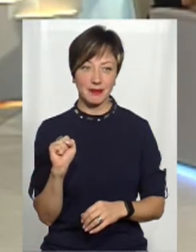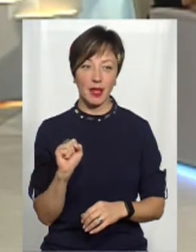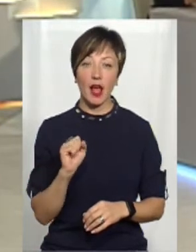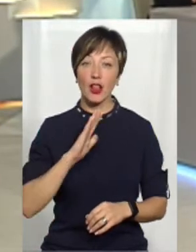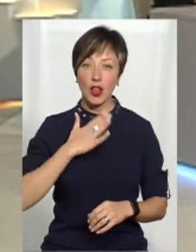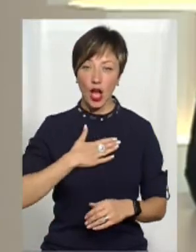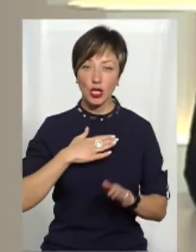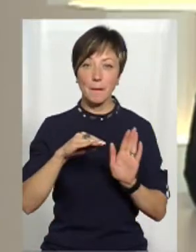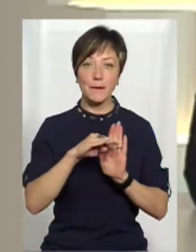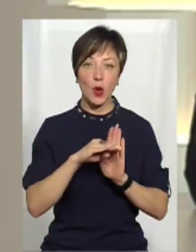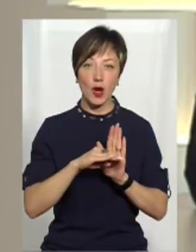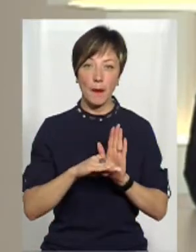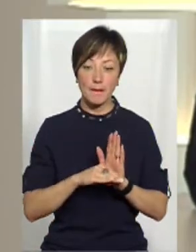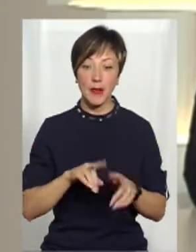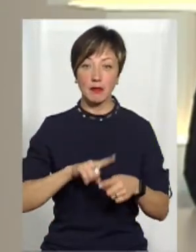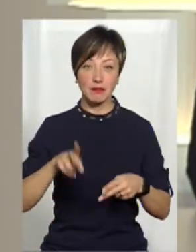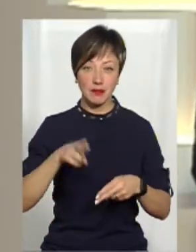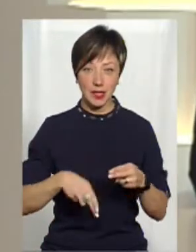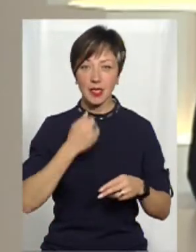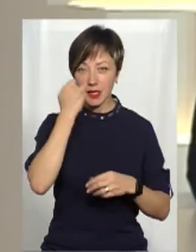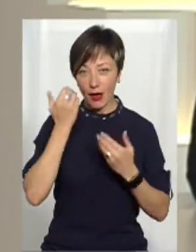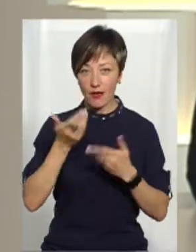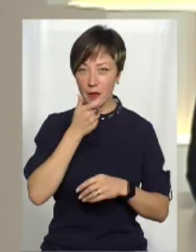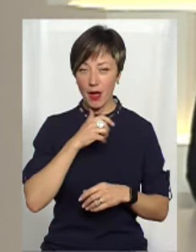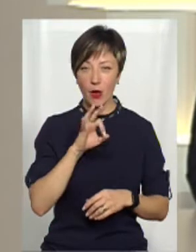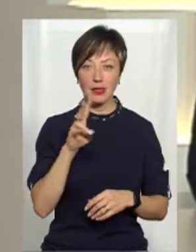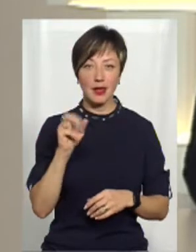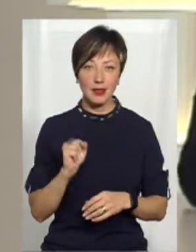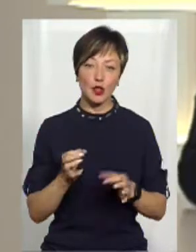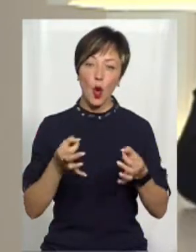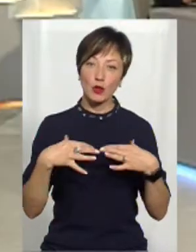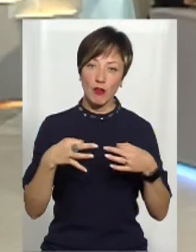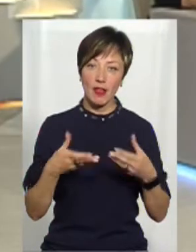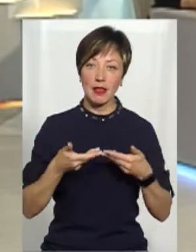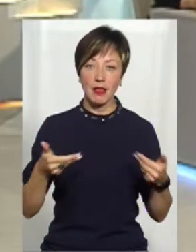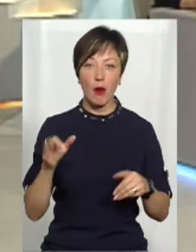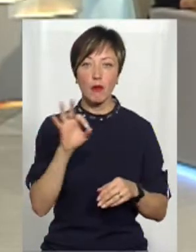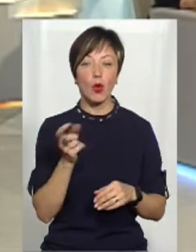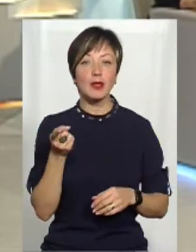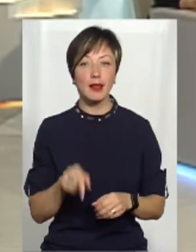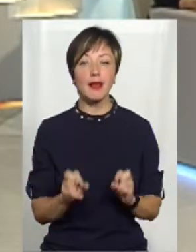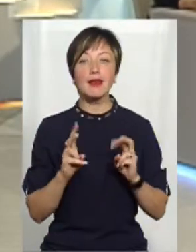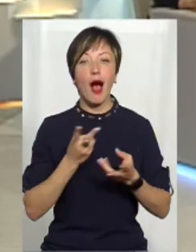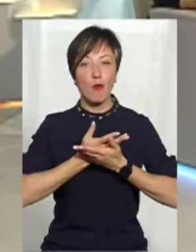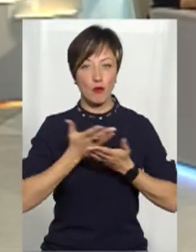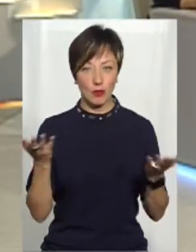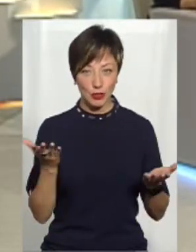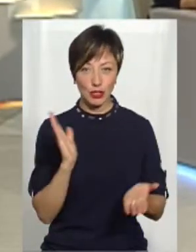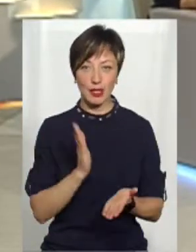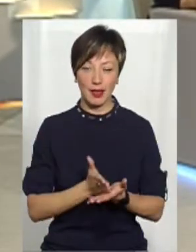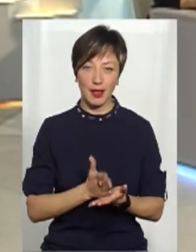А наша програма добігає кінця. Дякую вам, пані Оксана, за те, що розповіли нам про те, наскільки